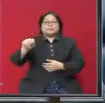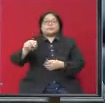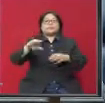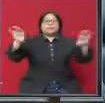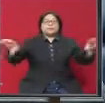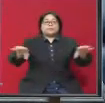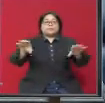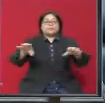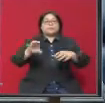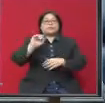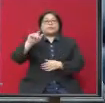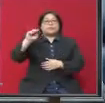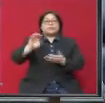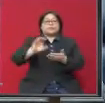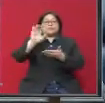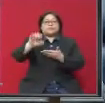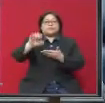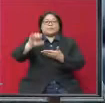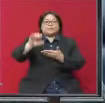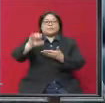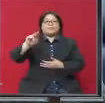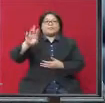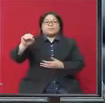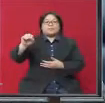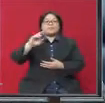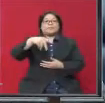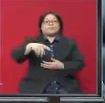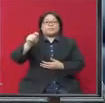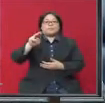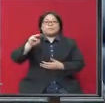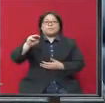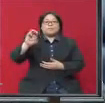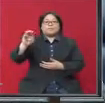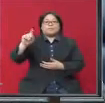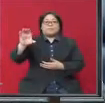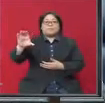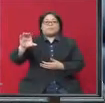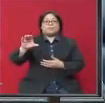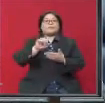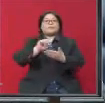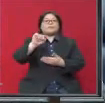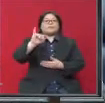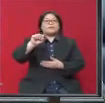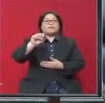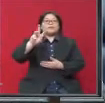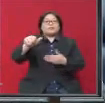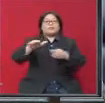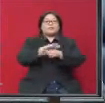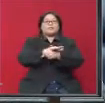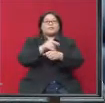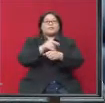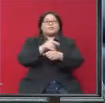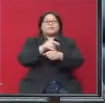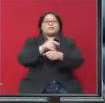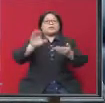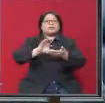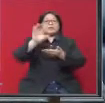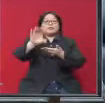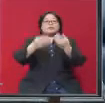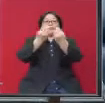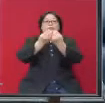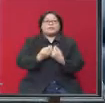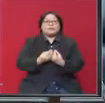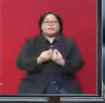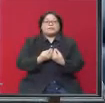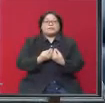populer telah memperkenalkan skim pembiayaan mikro kepiting Med siswa penuh atas kini menawarkan pembiayaan